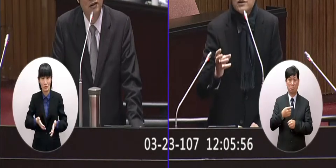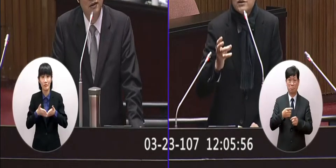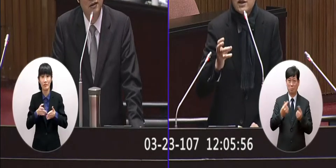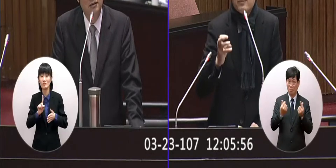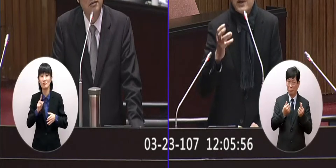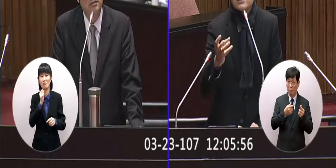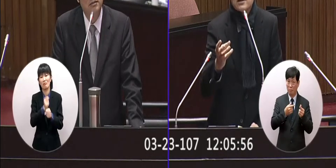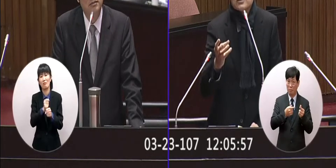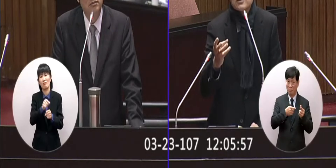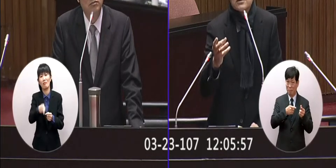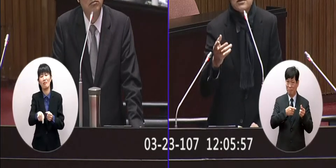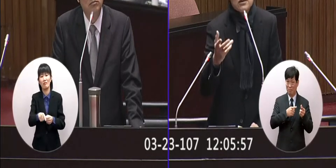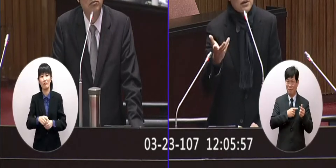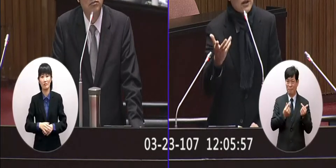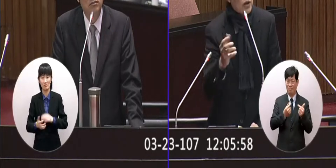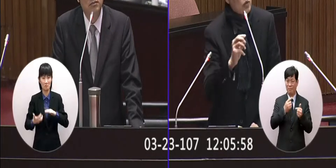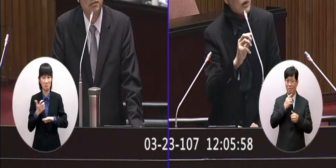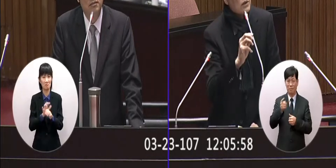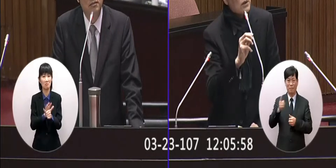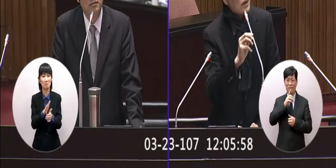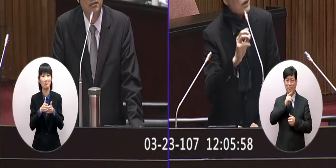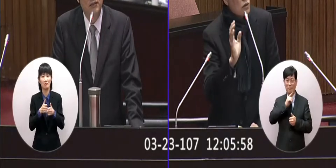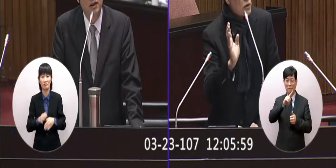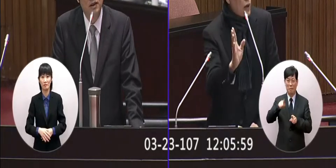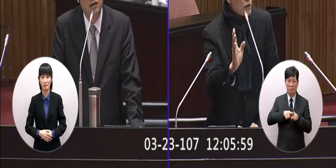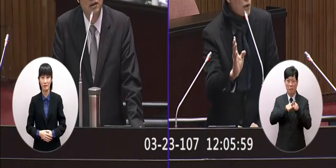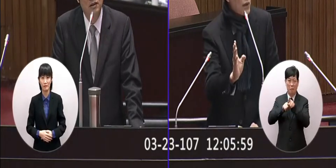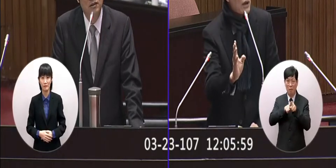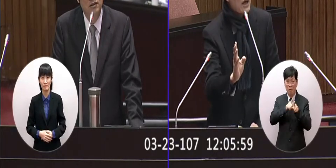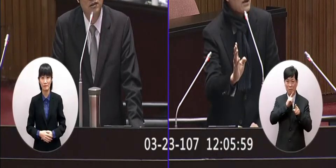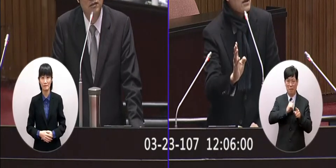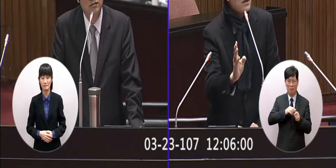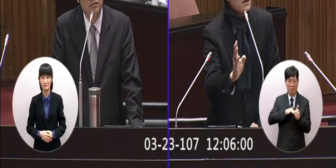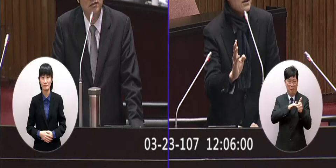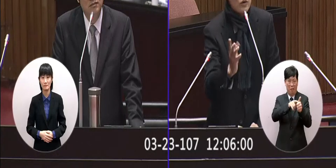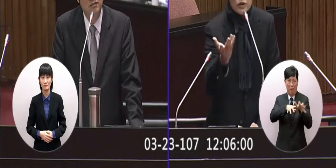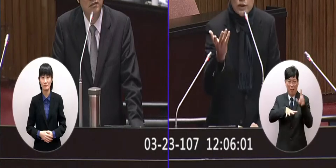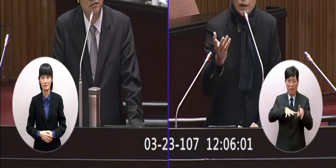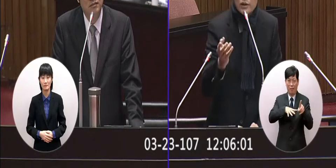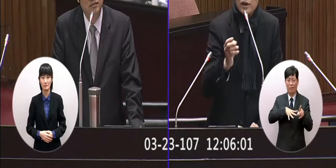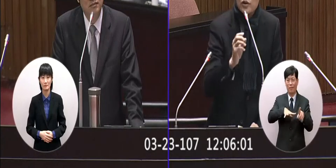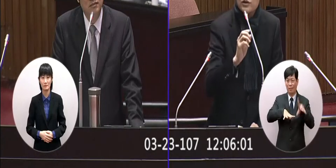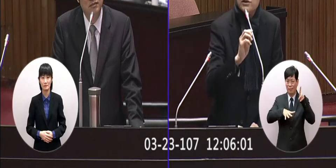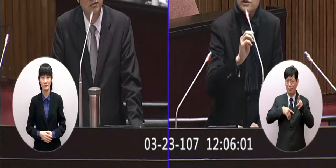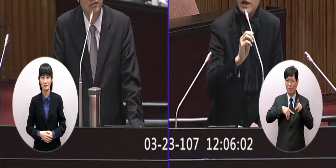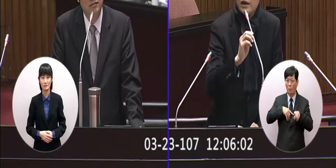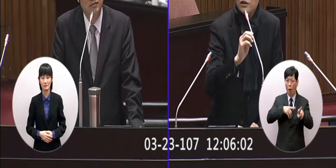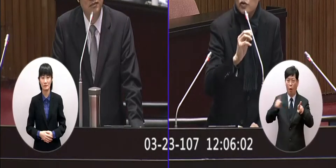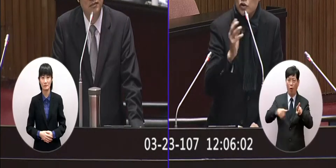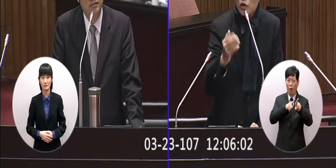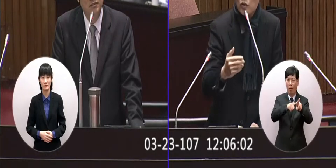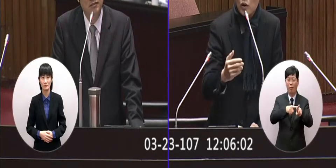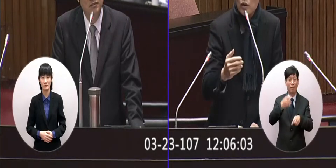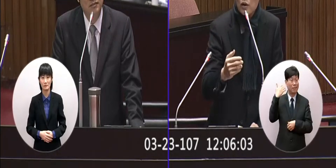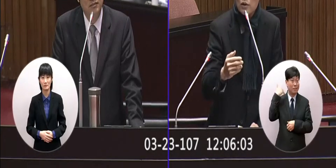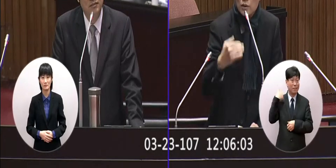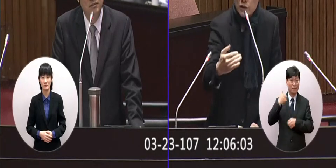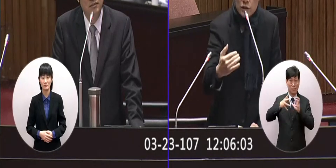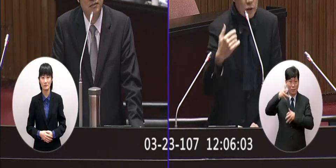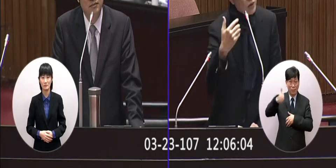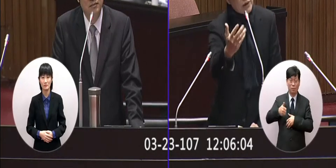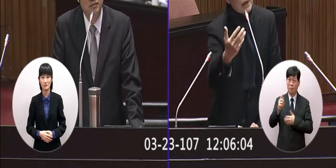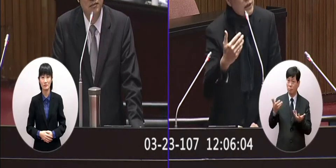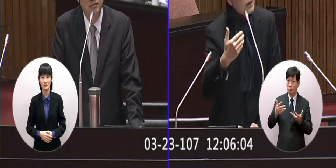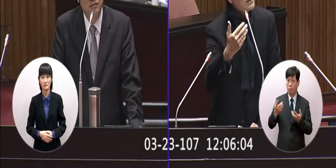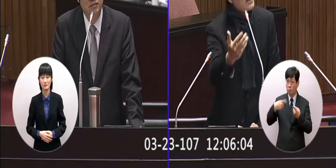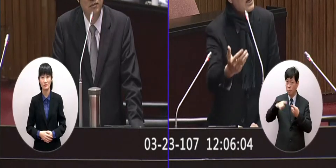好。 你现在变成就是他的引武人者啊，你都是跑前面啊。那我记得以前有史以来的所有总统，什